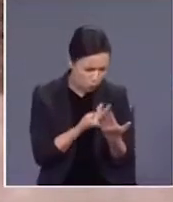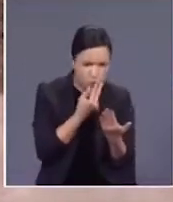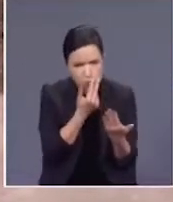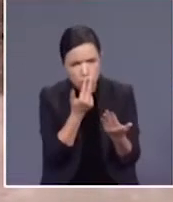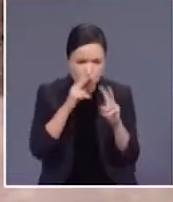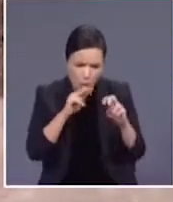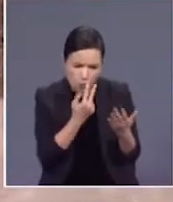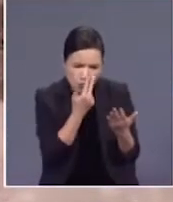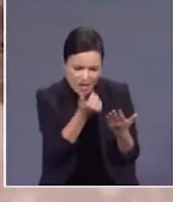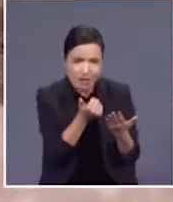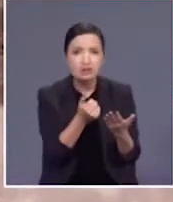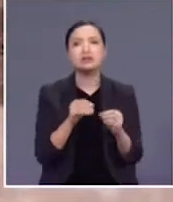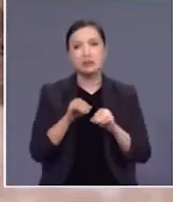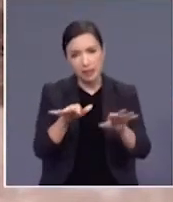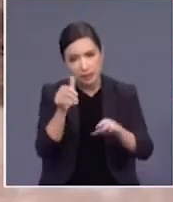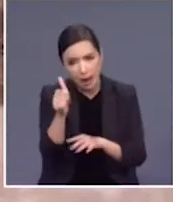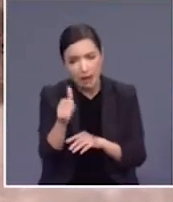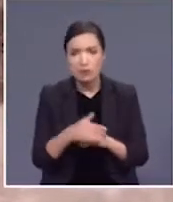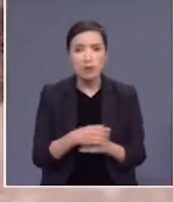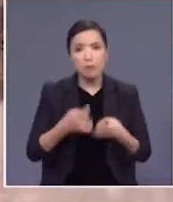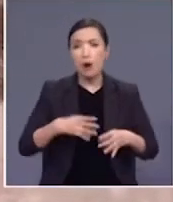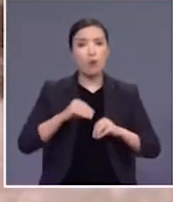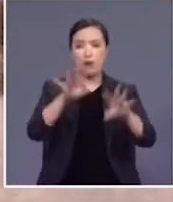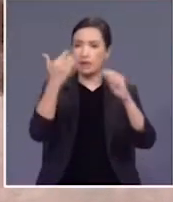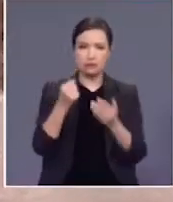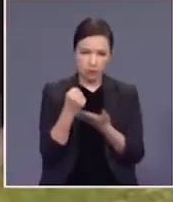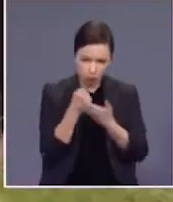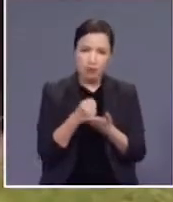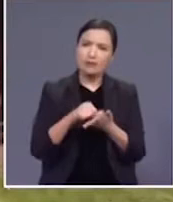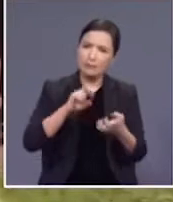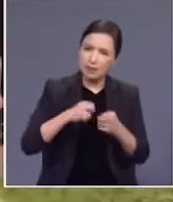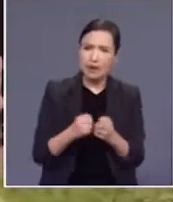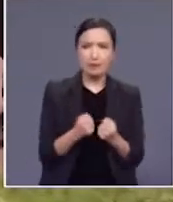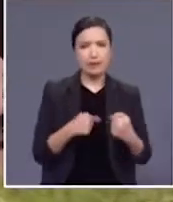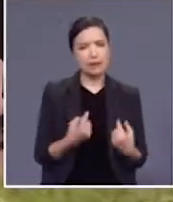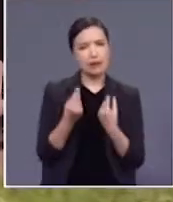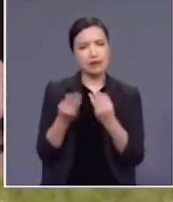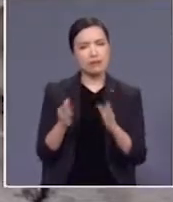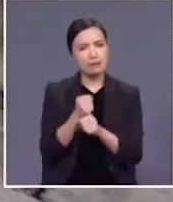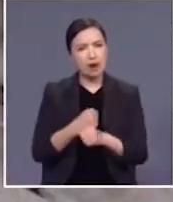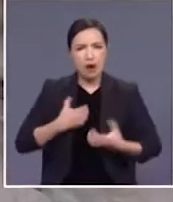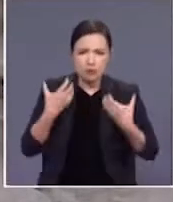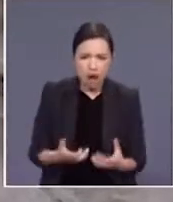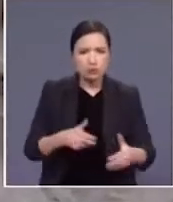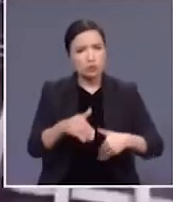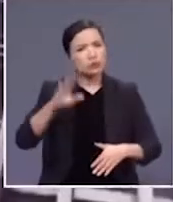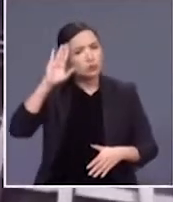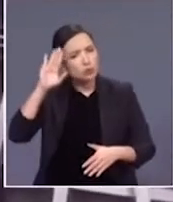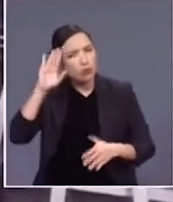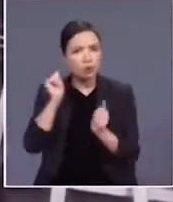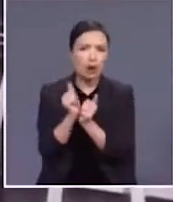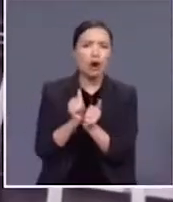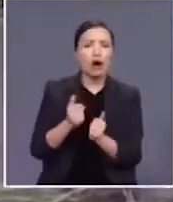กแล้วก็ให้ความร่วมมือกับภาครัฐในการแก้ไขปัญหาเป็นกำลังใจเจ้าหน้าที่ที่ต้องทำงานอย่างหนักทั้งพลเรือนตำรวจทหารส่